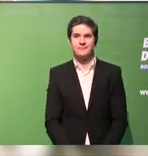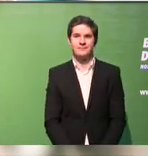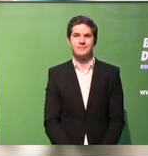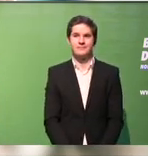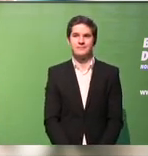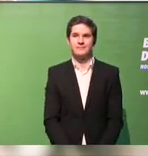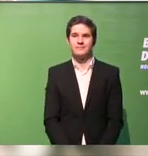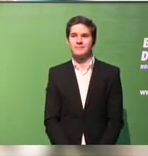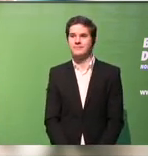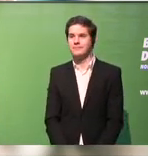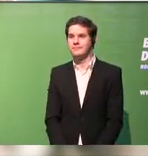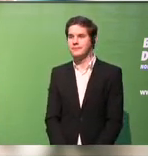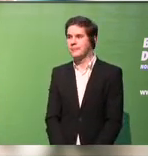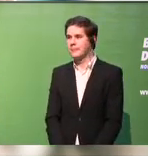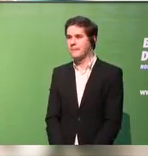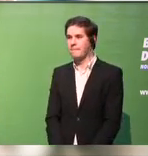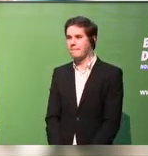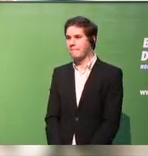So.